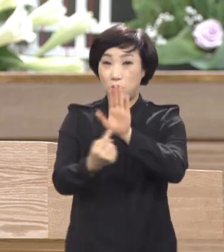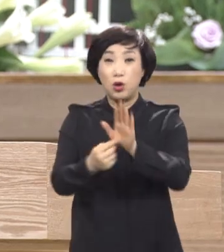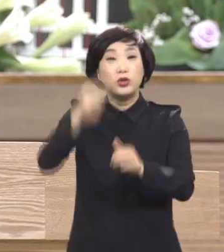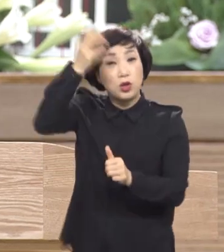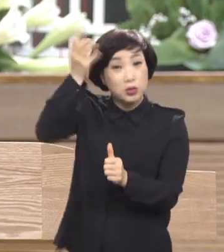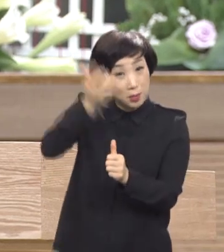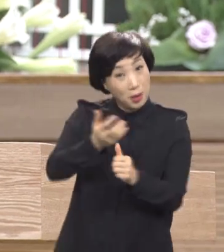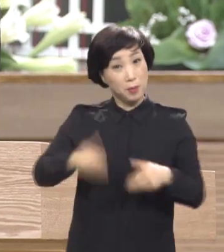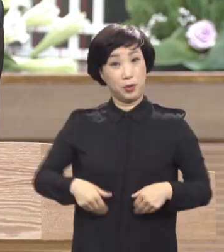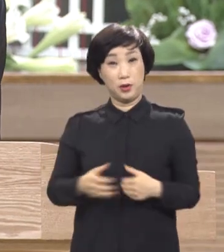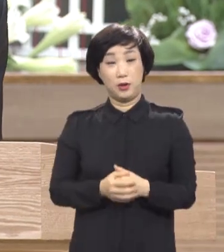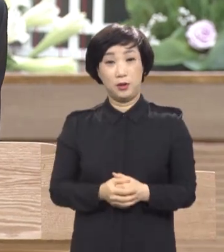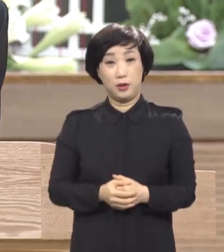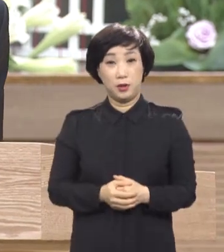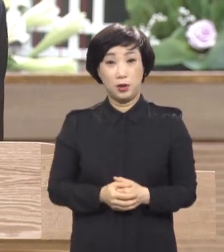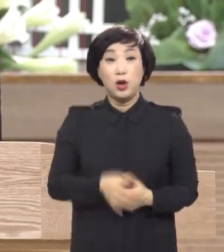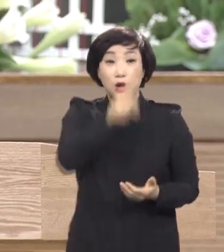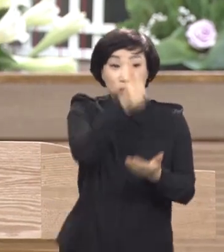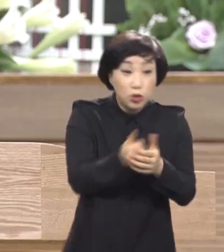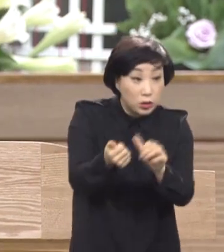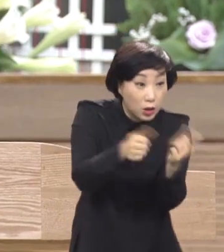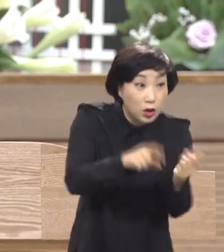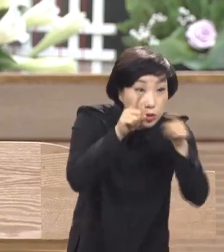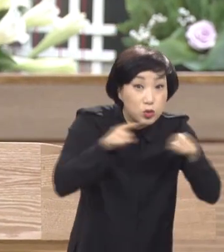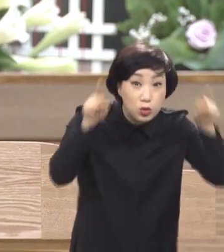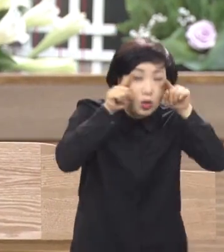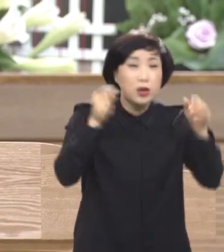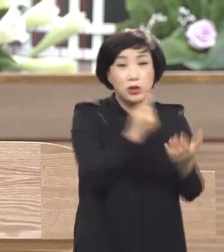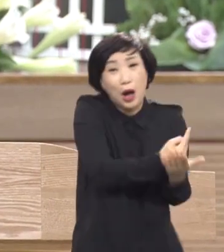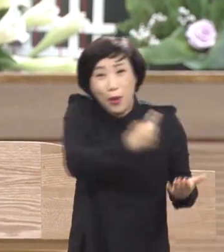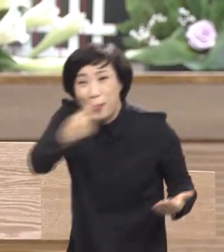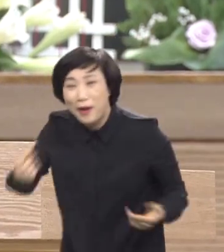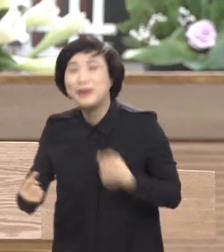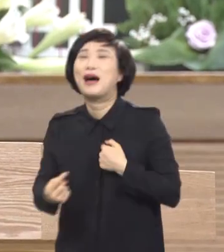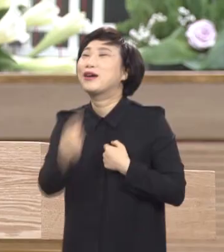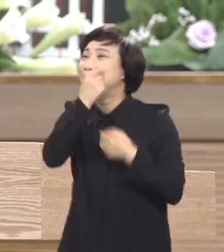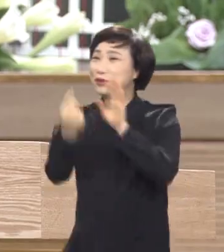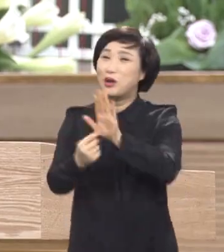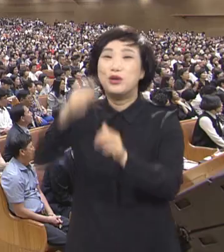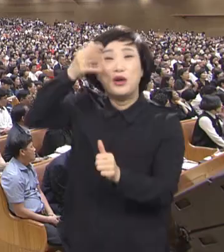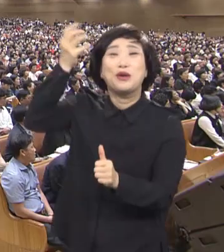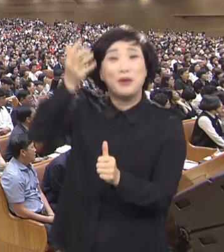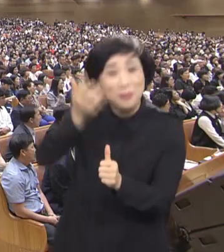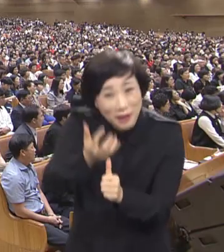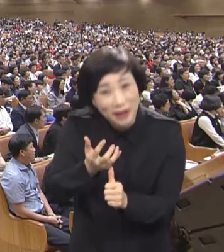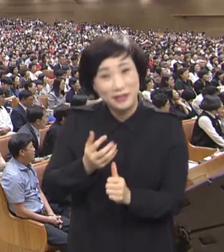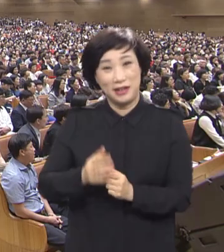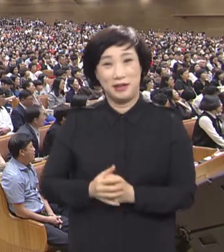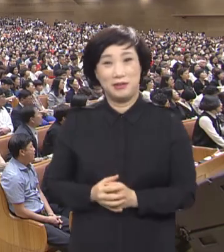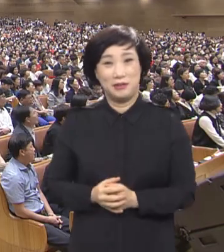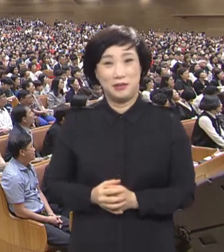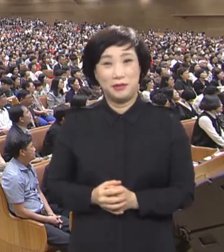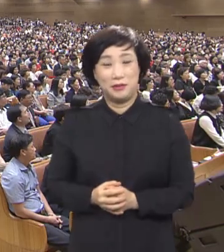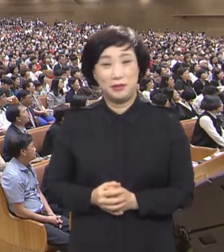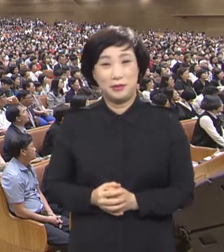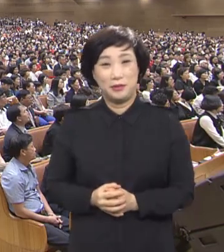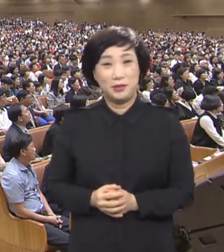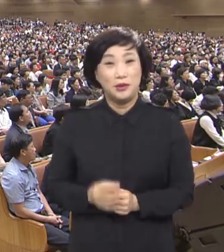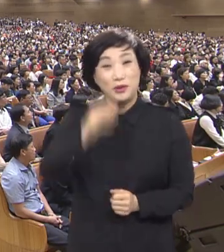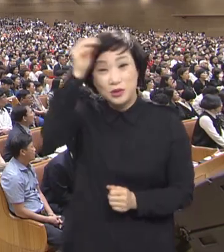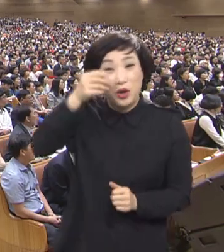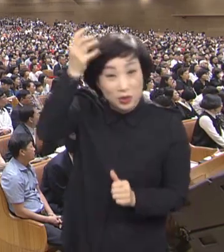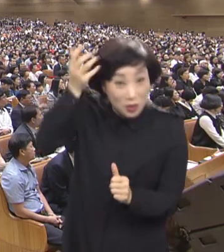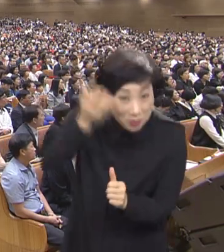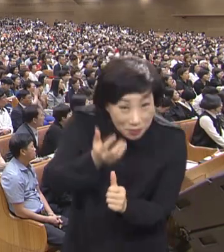성령을 받아라 죄와 사망과 지옥에서 나왔다는 증거로 성령을 받아 성령을